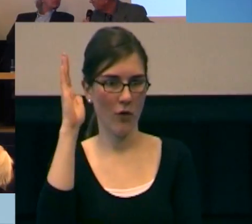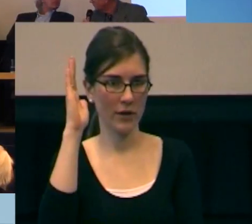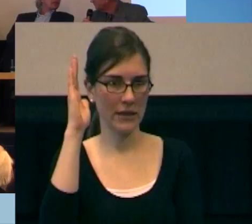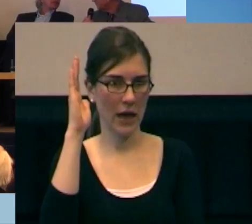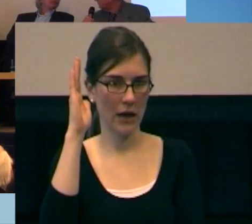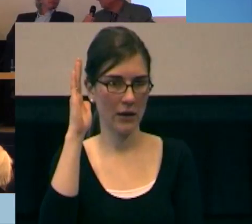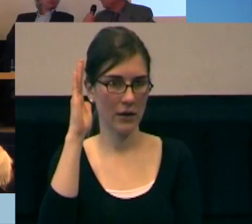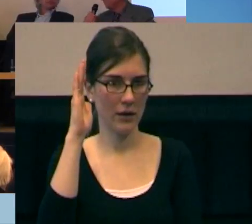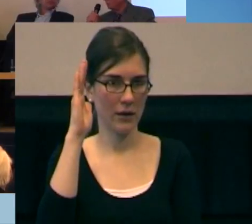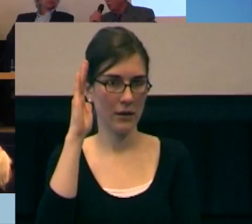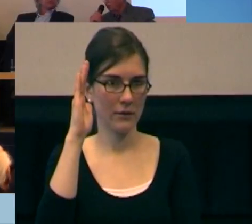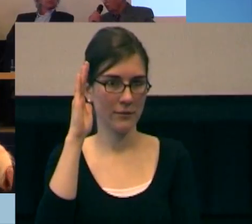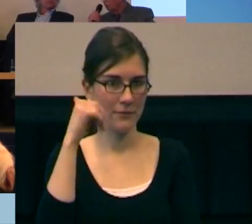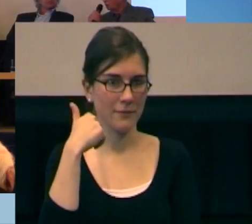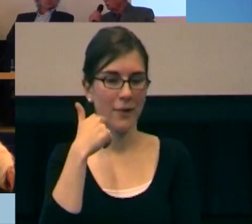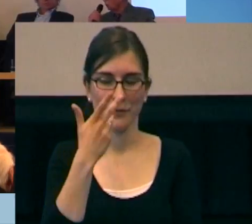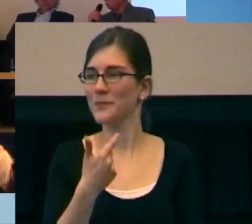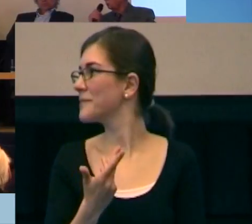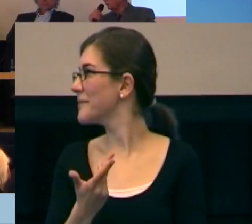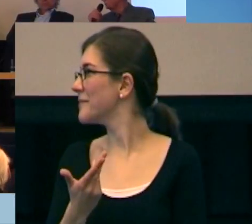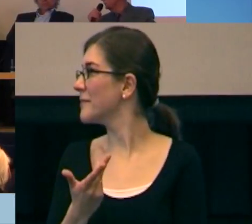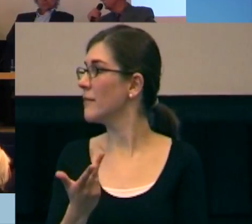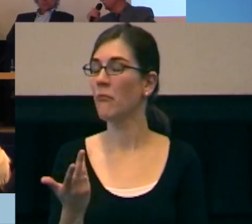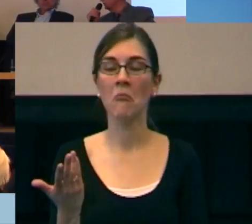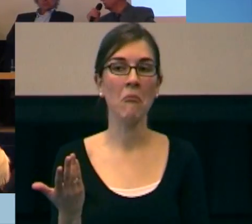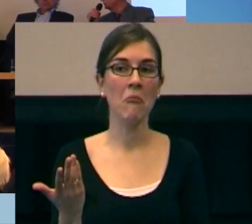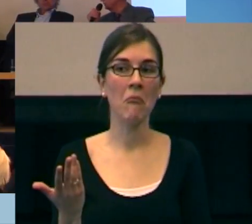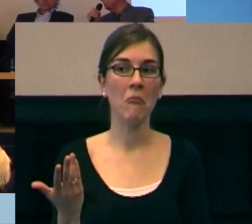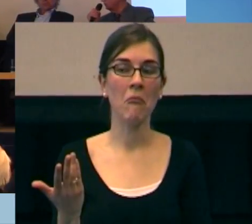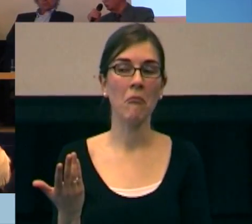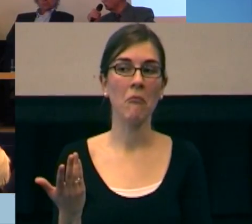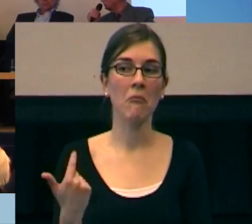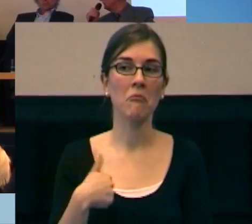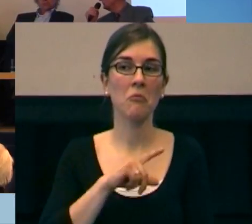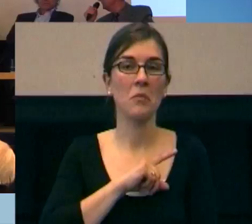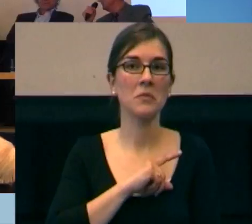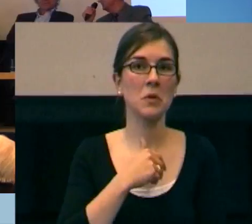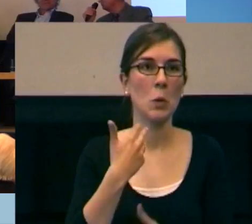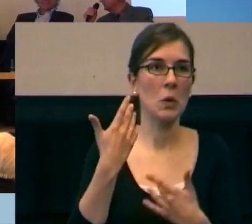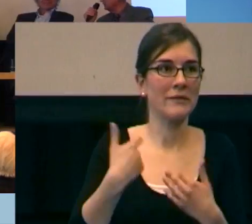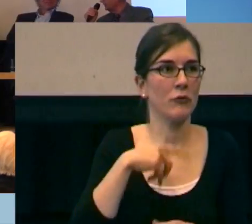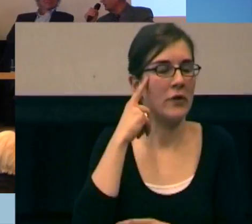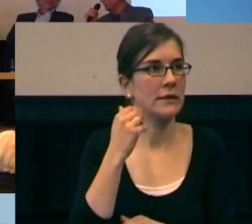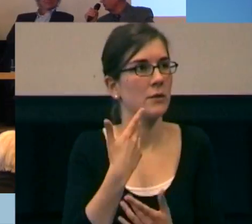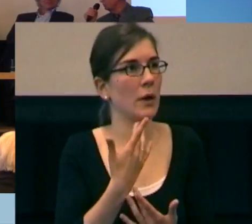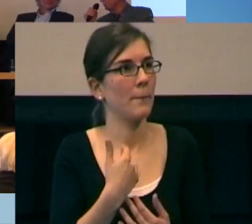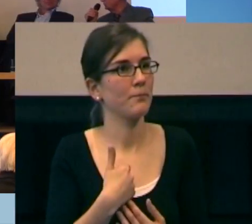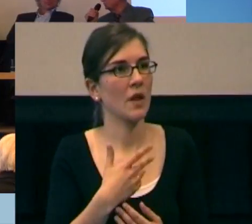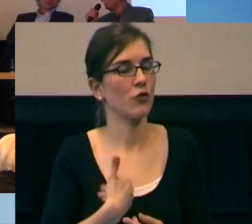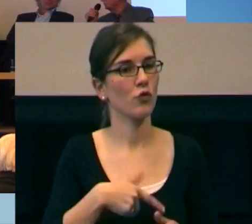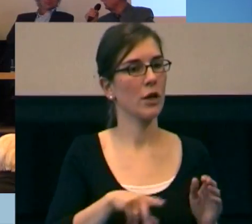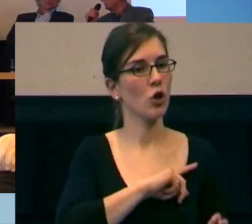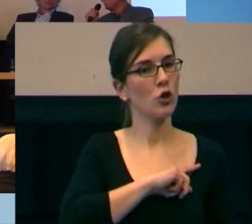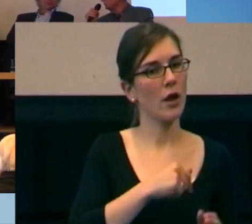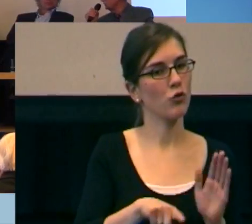Frage oder fangen wir mal mit einer an Die Ausführung waren exzellent ich habe nichts zu monieren im Gegenteil wir haben auch